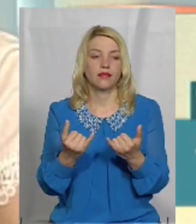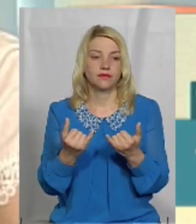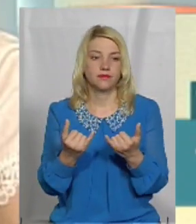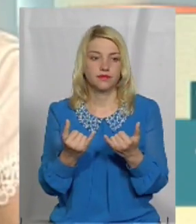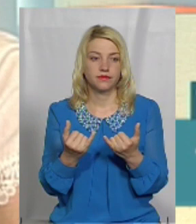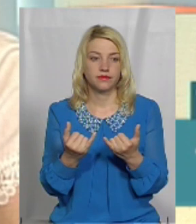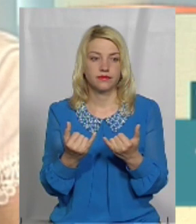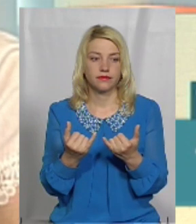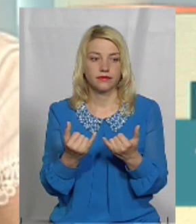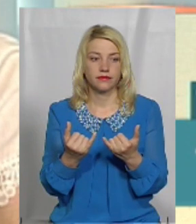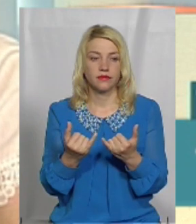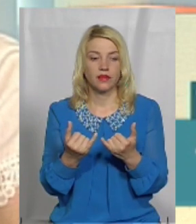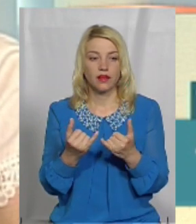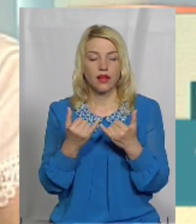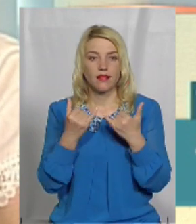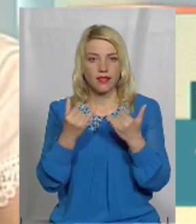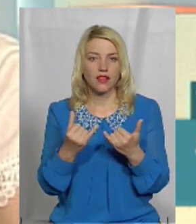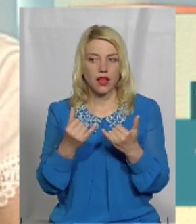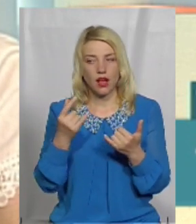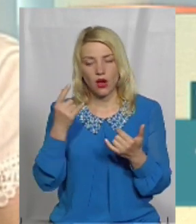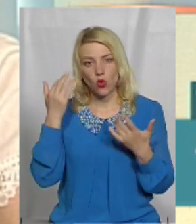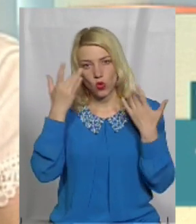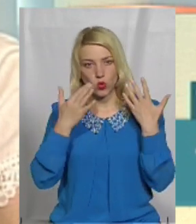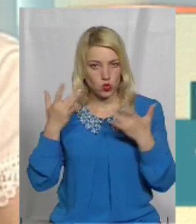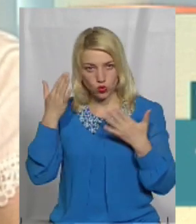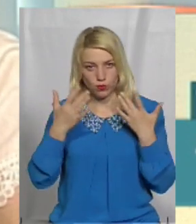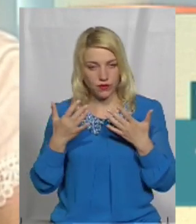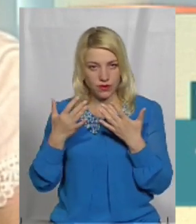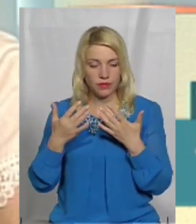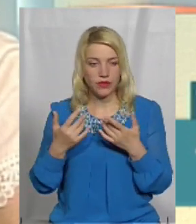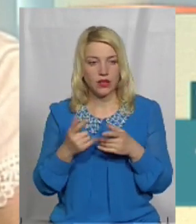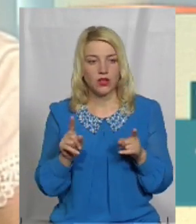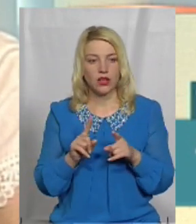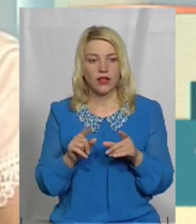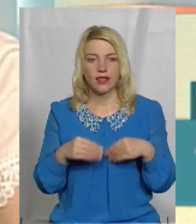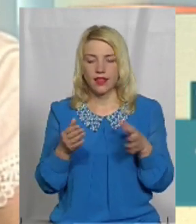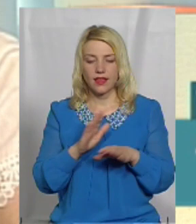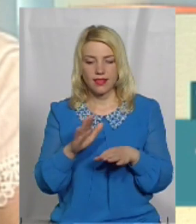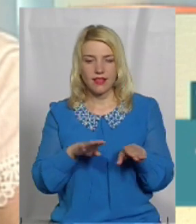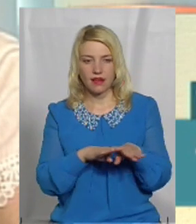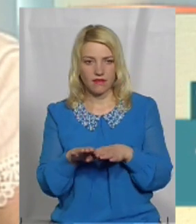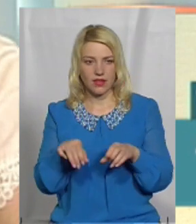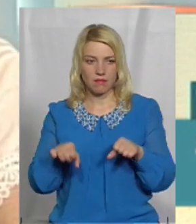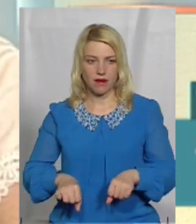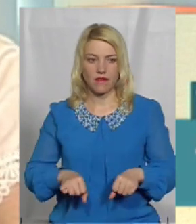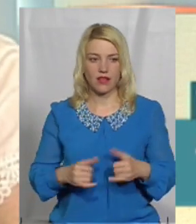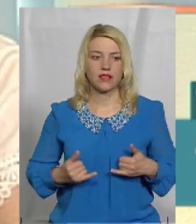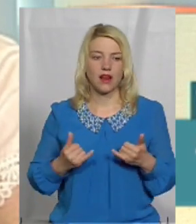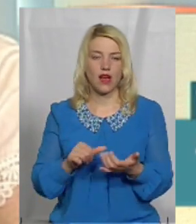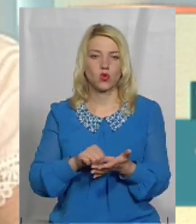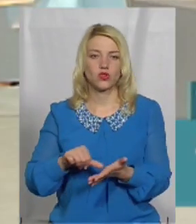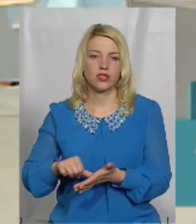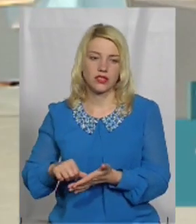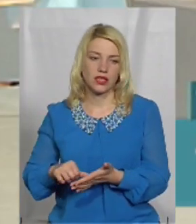для роздумів, адже дає нерівні права, так, для